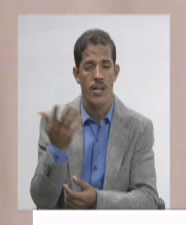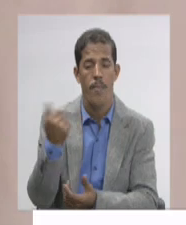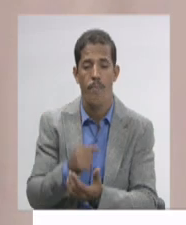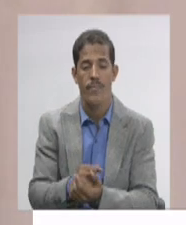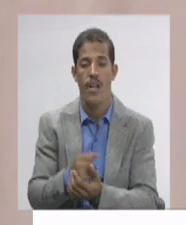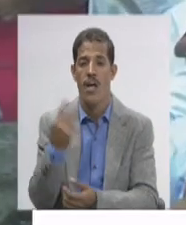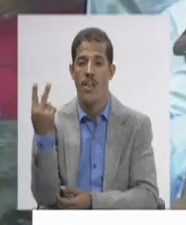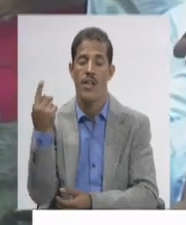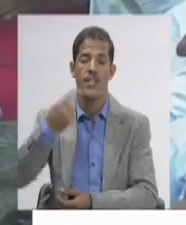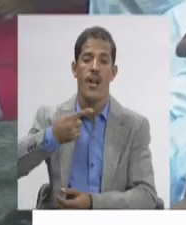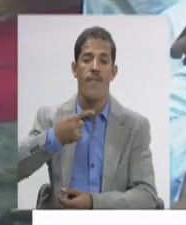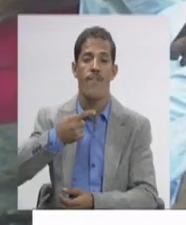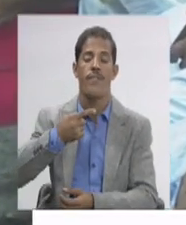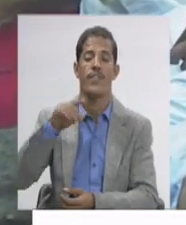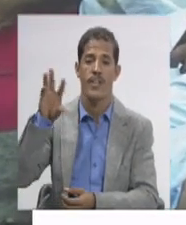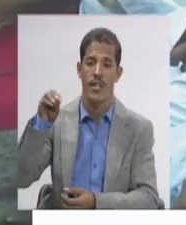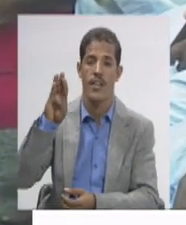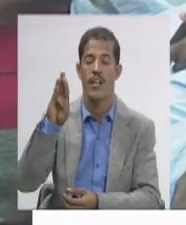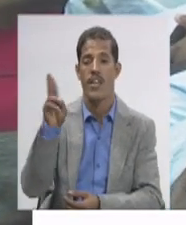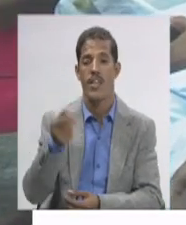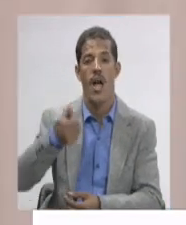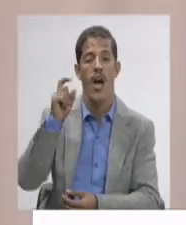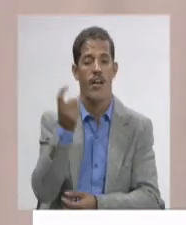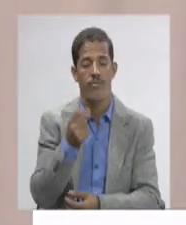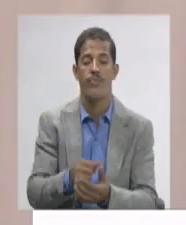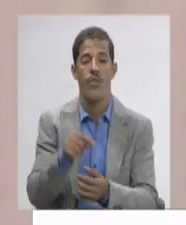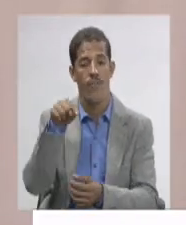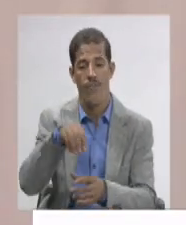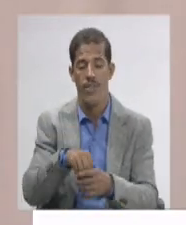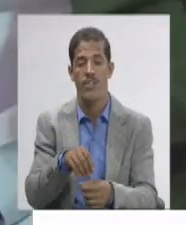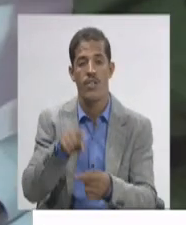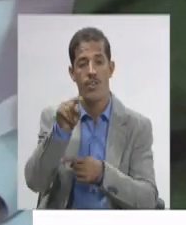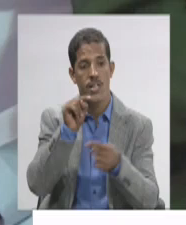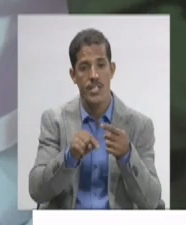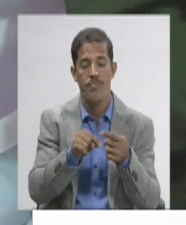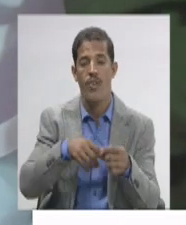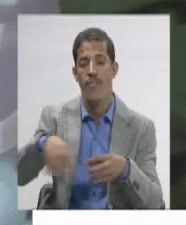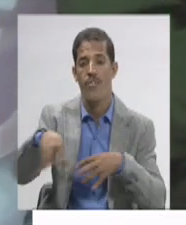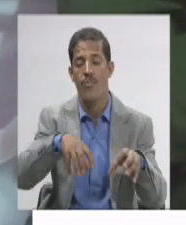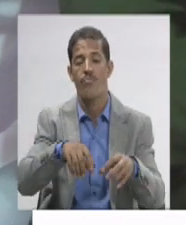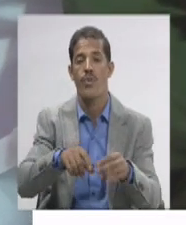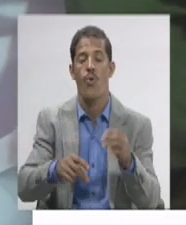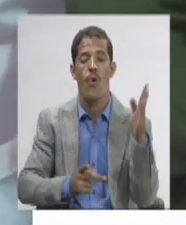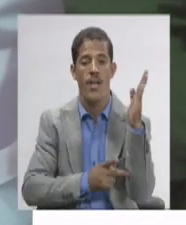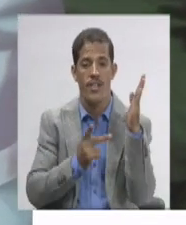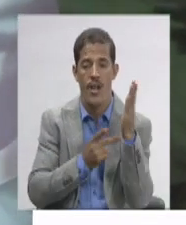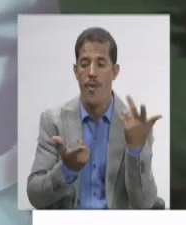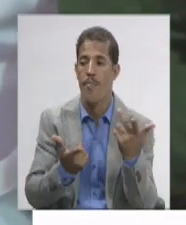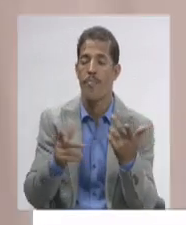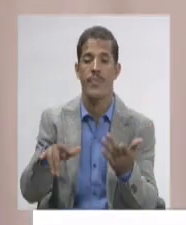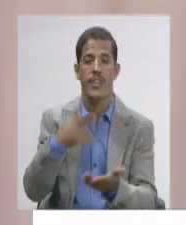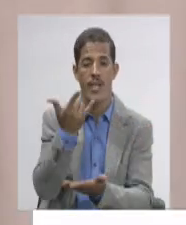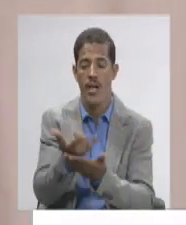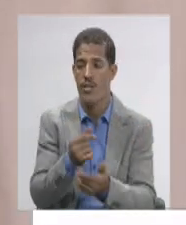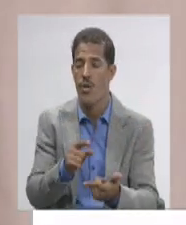هكتار تضم مليونين و600 نخله موزعه بين ولايات ادرار وتج والعصابه